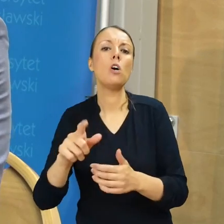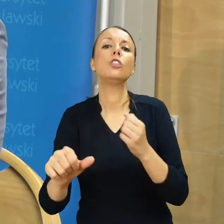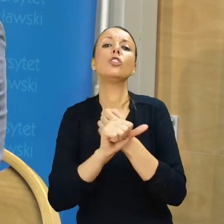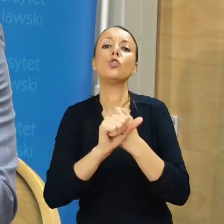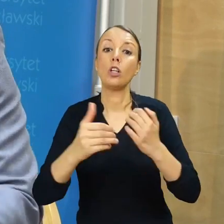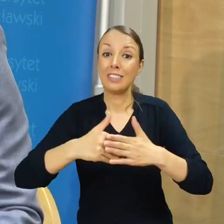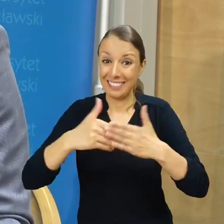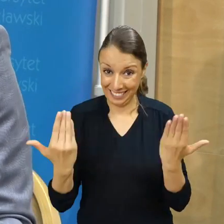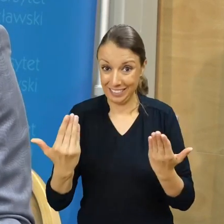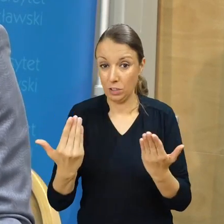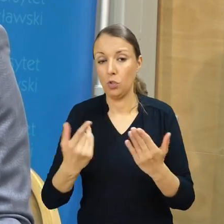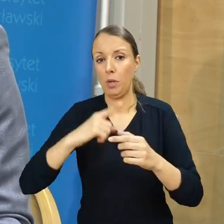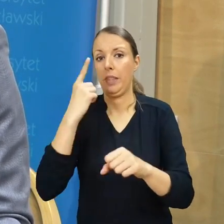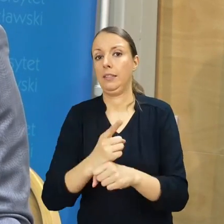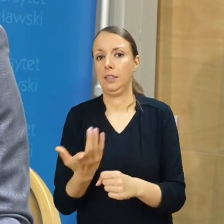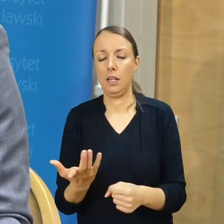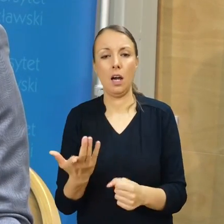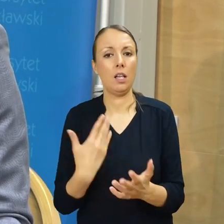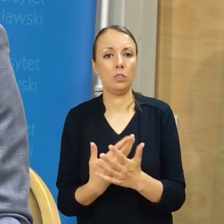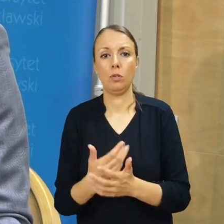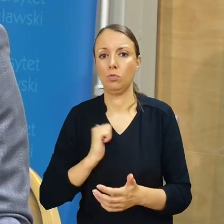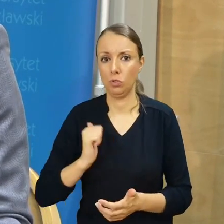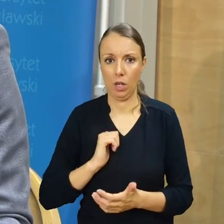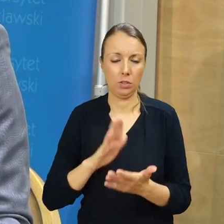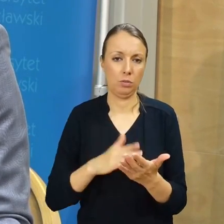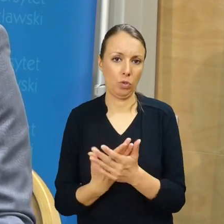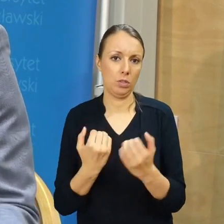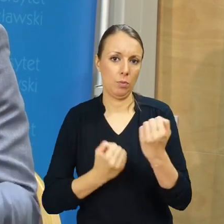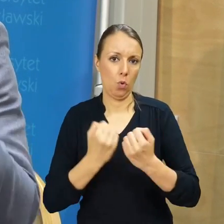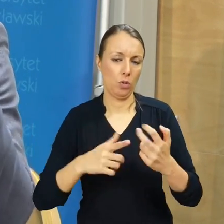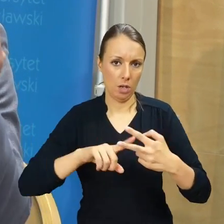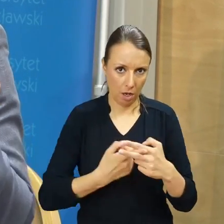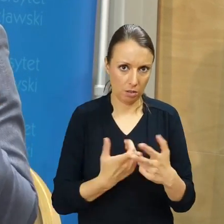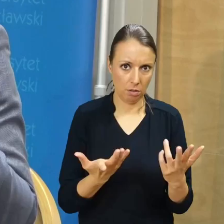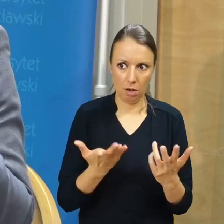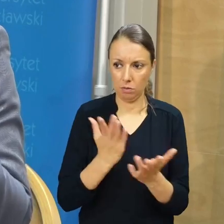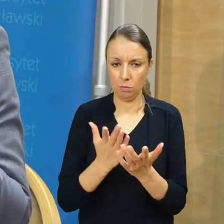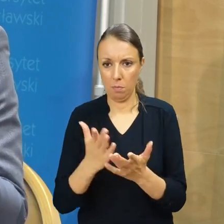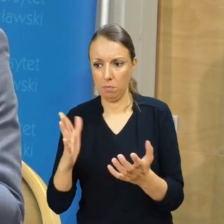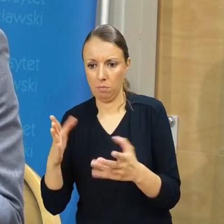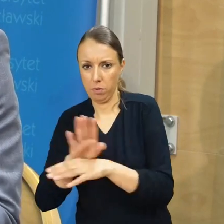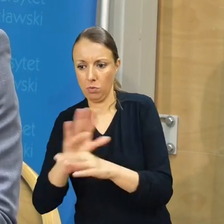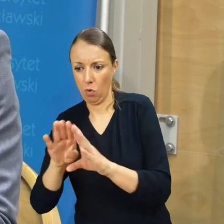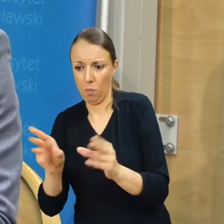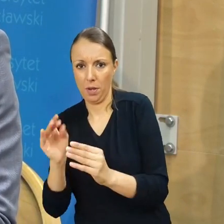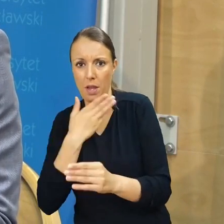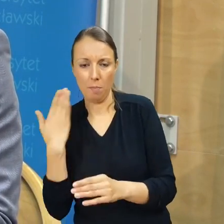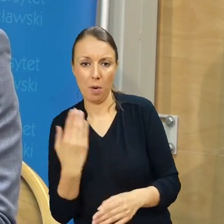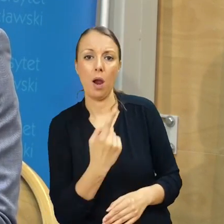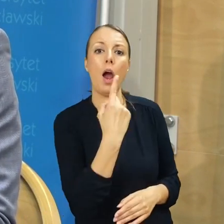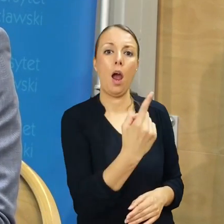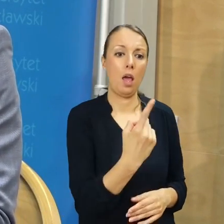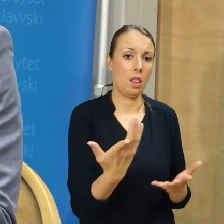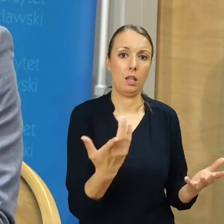dlaczego miałbym czekać na zarejestrowanie pojazdu, jak mam cały komplet dokumentów, gdzie tą skrajną jedną jest co? No, bez